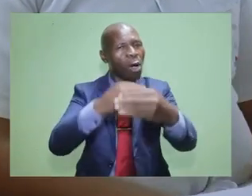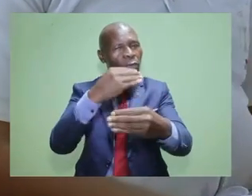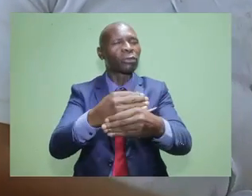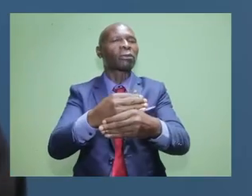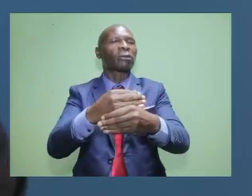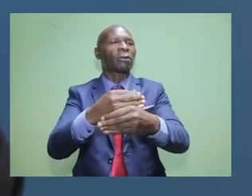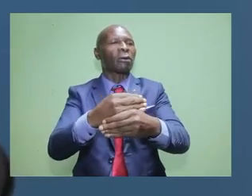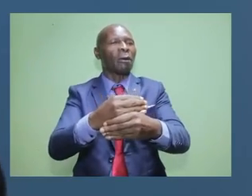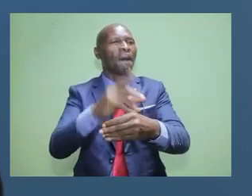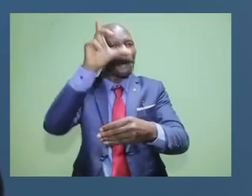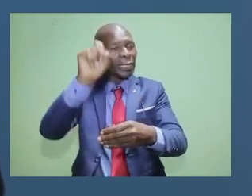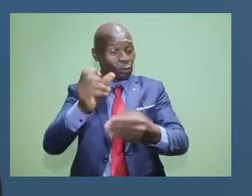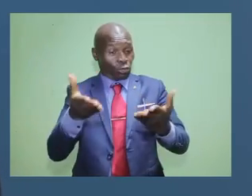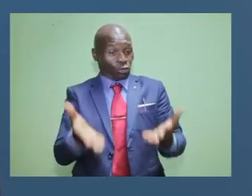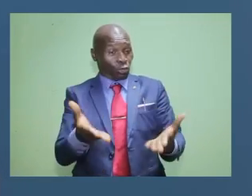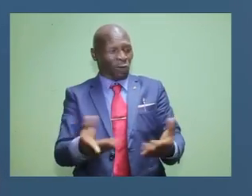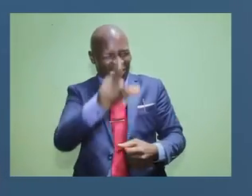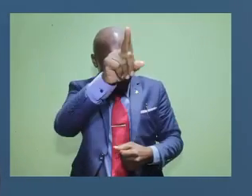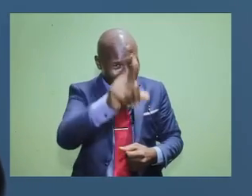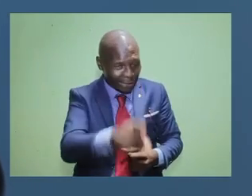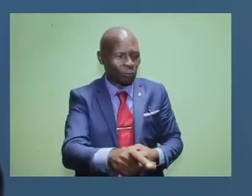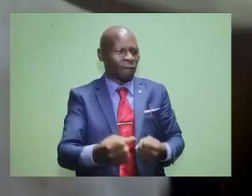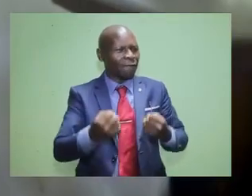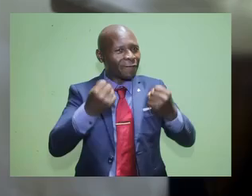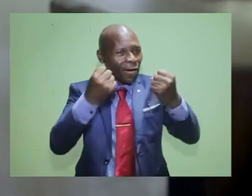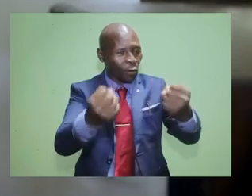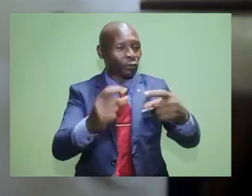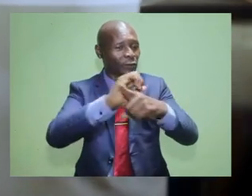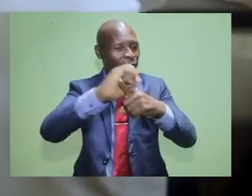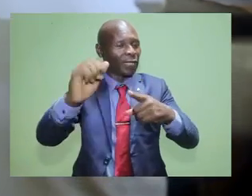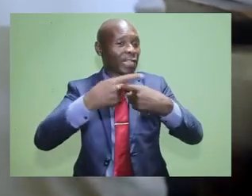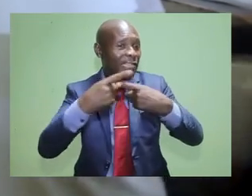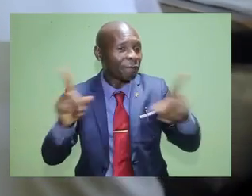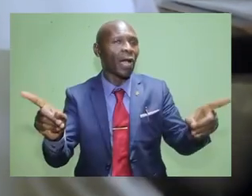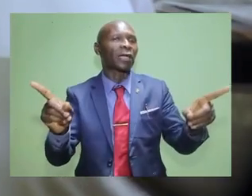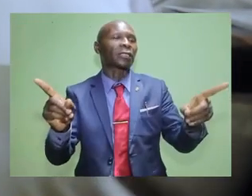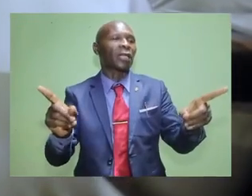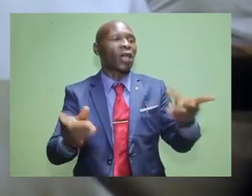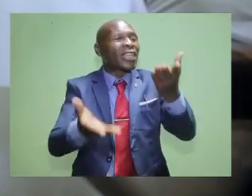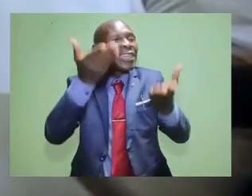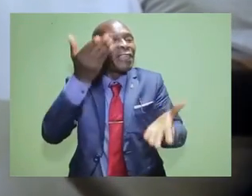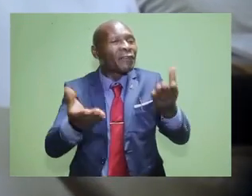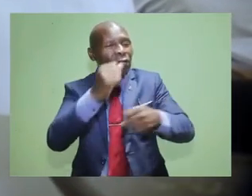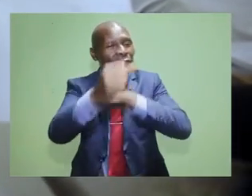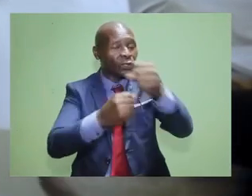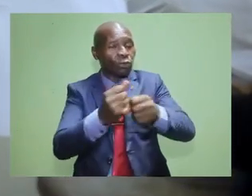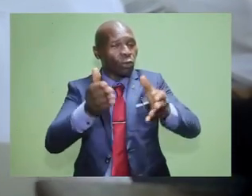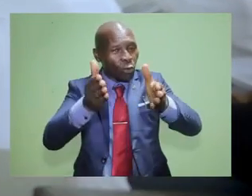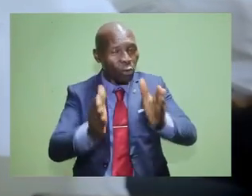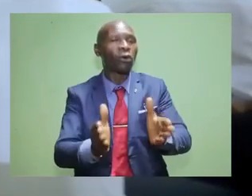monde. Partez de ce jour avec la détermination farouche de faire la différence, de défier le statu